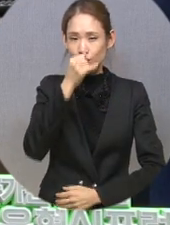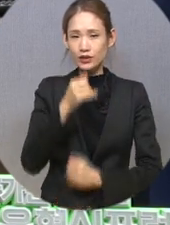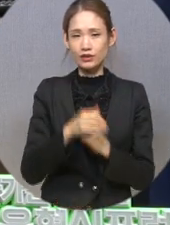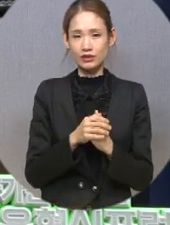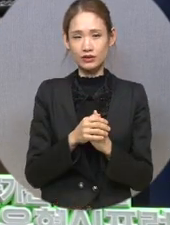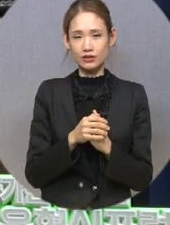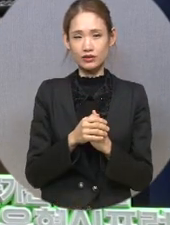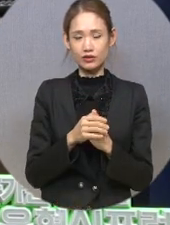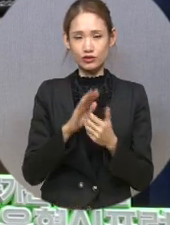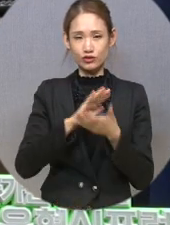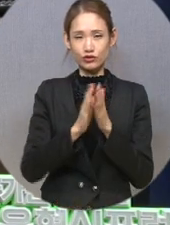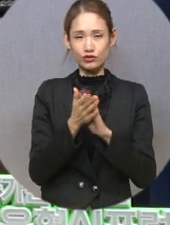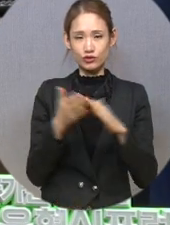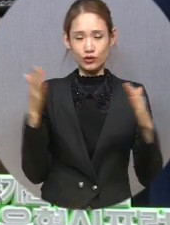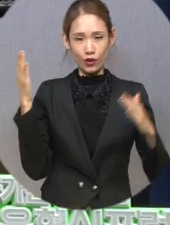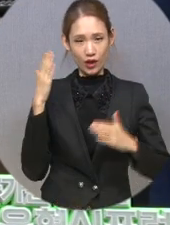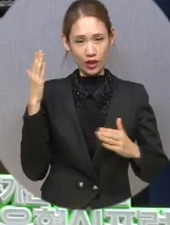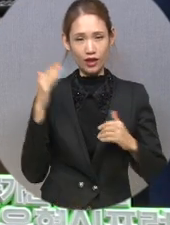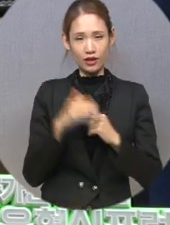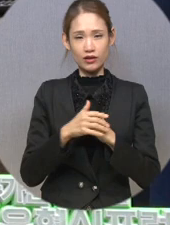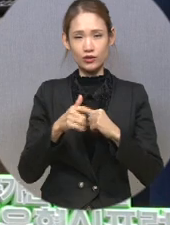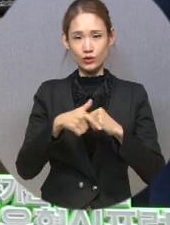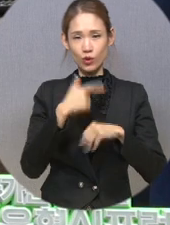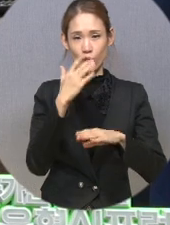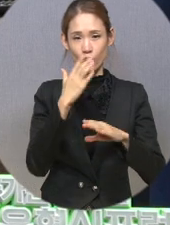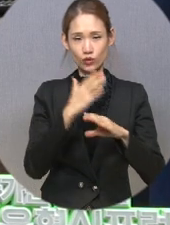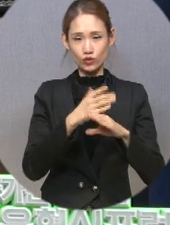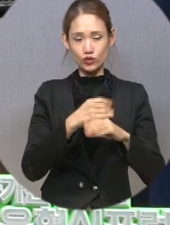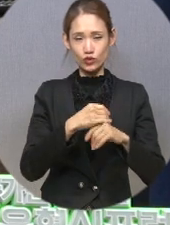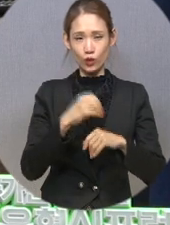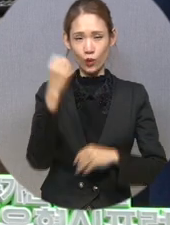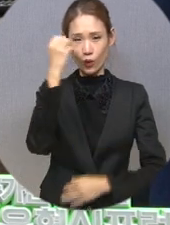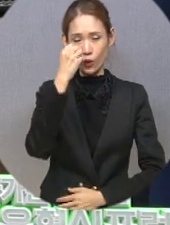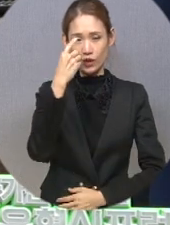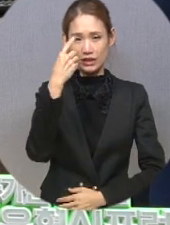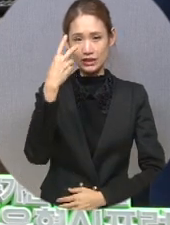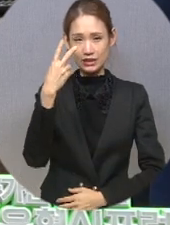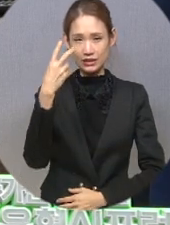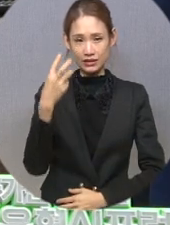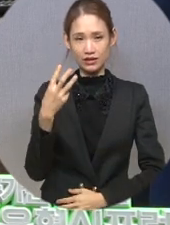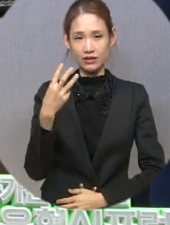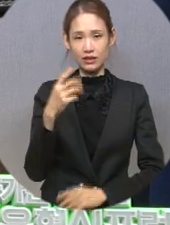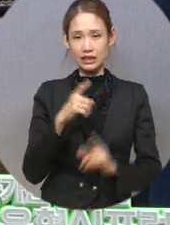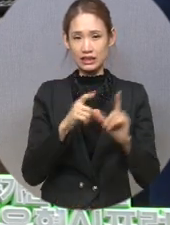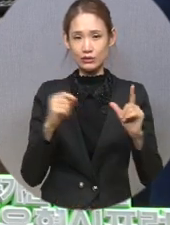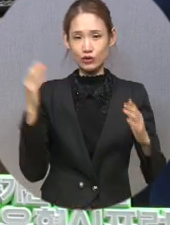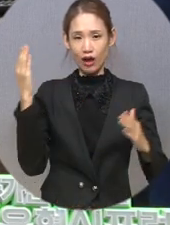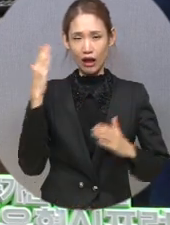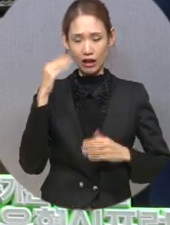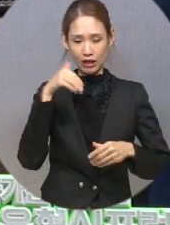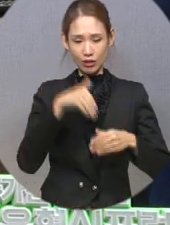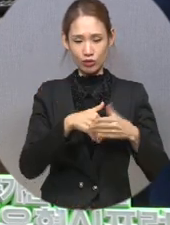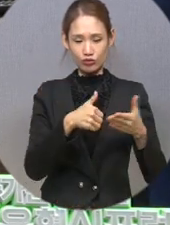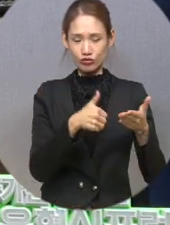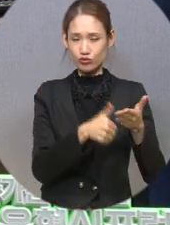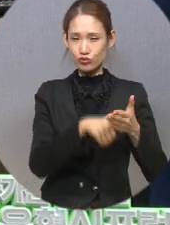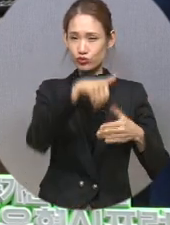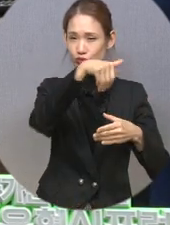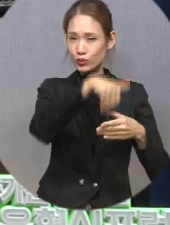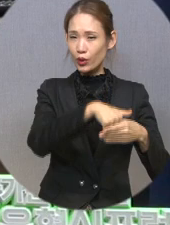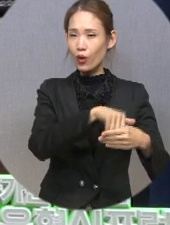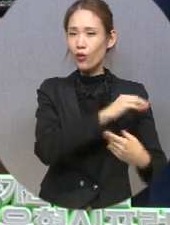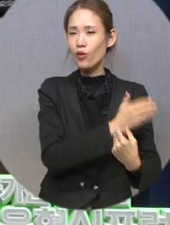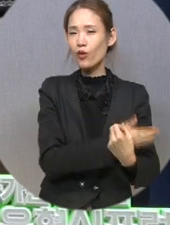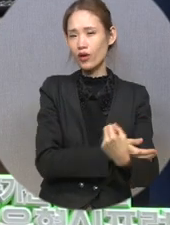초, 중, 그 다음 고등학교 1, 2학년, 또 3학년 일부, 학생들은 투표권이 없는 상태죠. 결국은 학생을